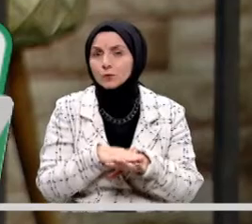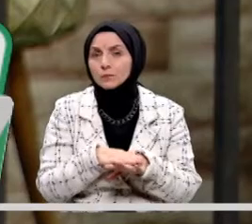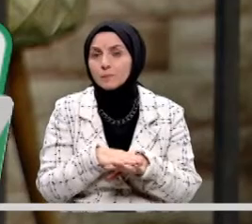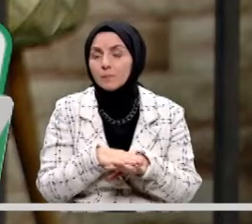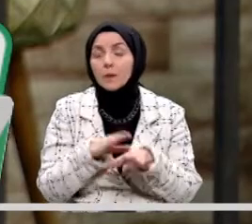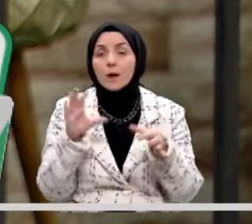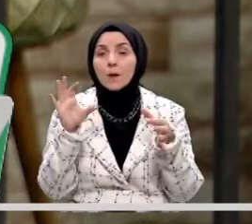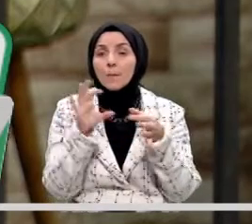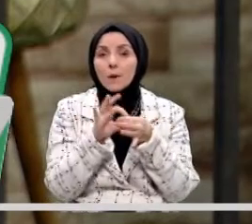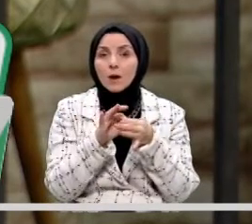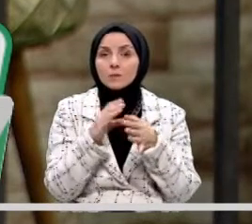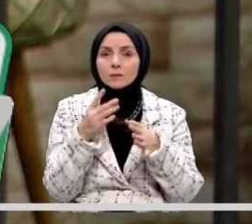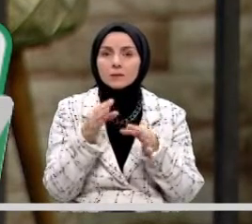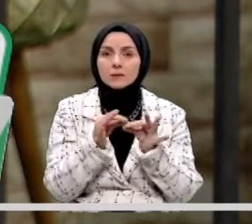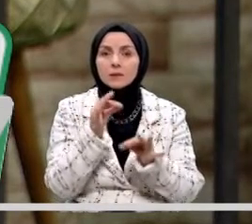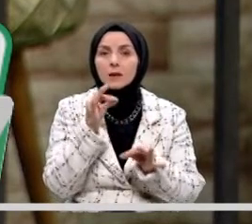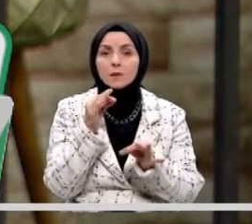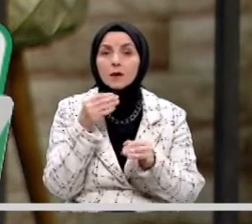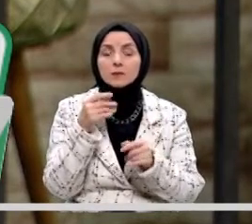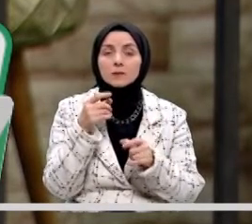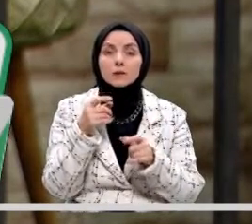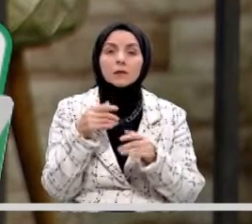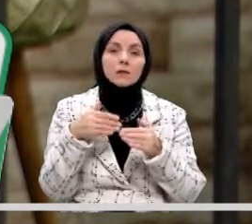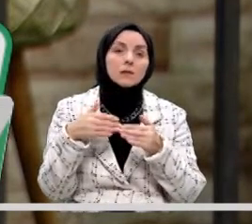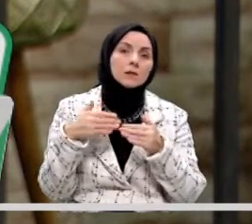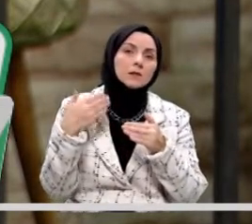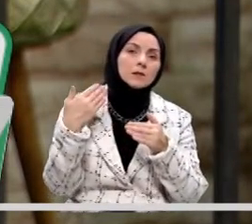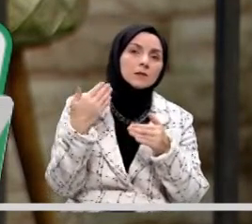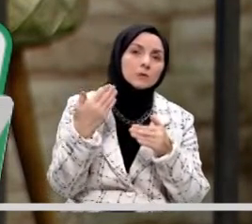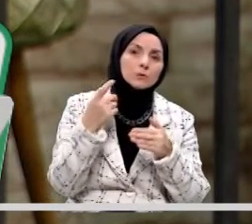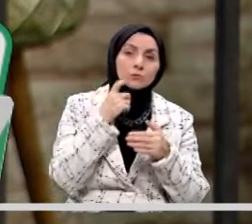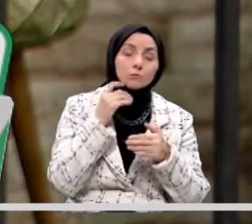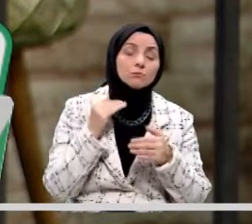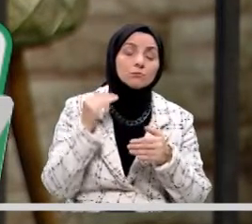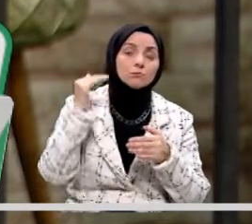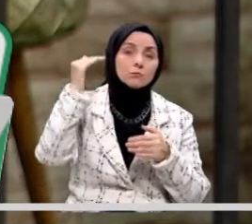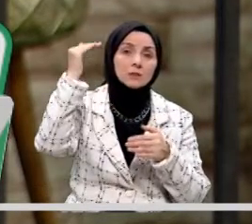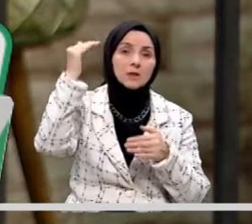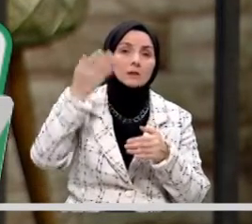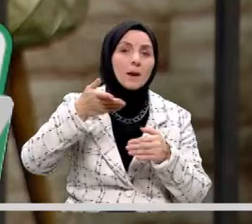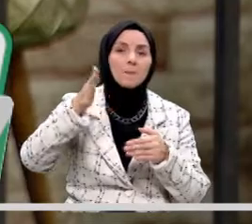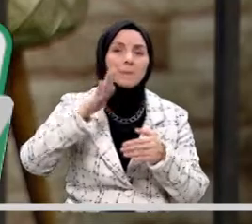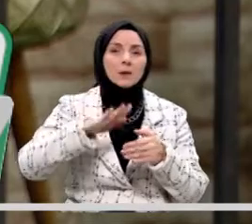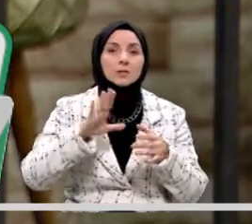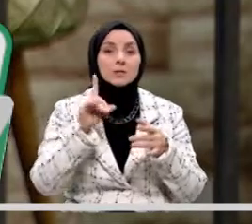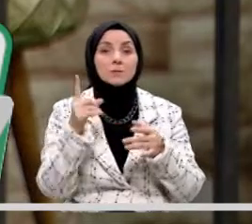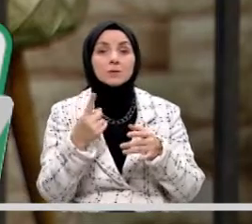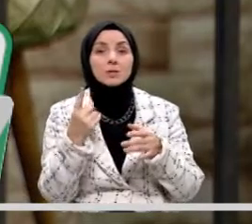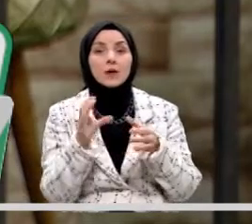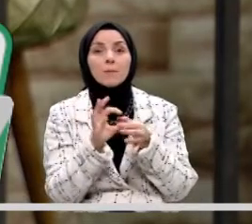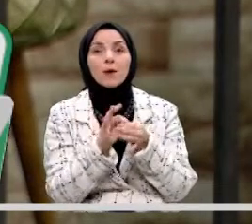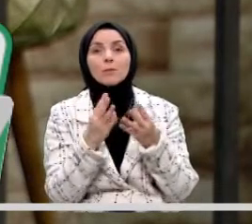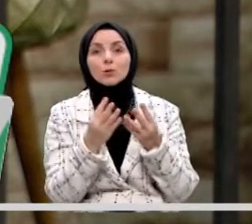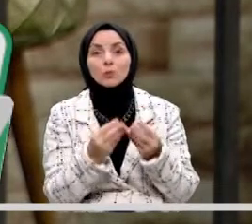bağımlı bireyler ileride bizi korkutan bağımlılıklara yatkındırlar Neden Çünkü onun yerine başka bir şey koyacak onun yerine başka bir şey koyacak